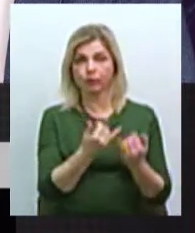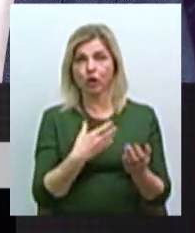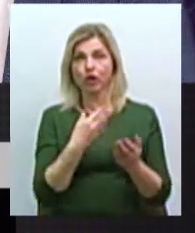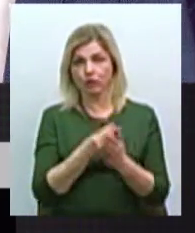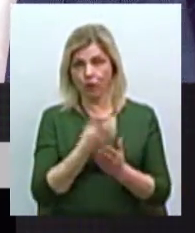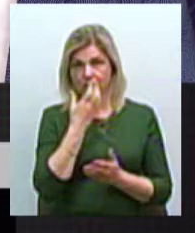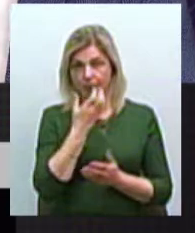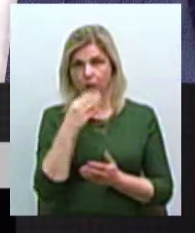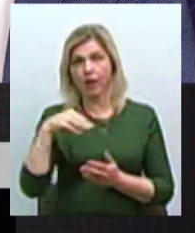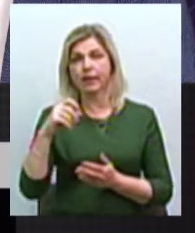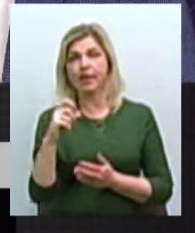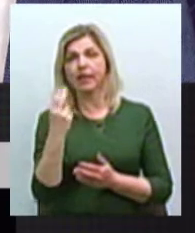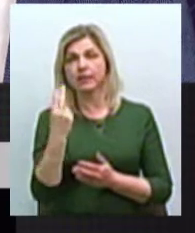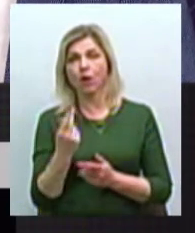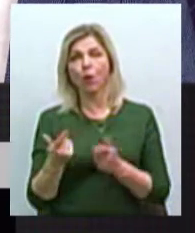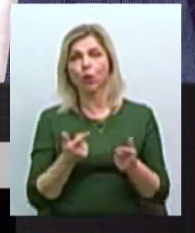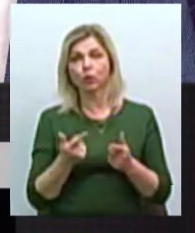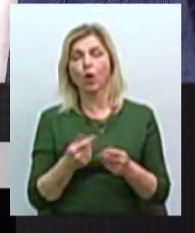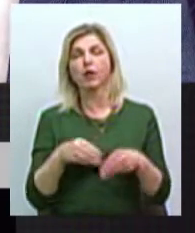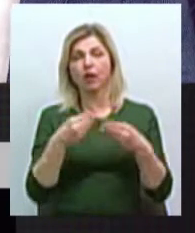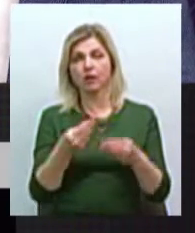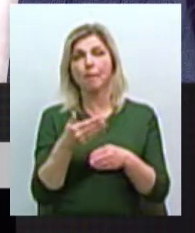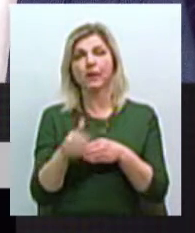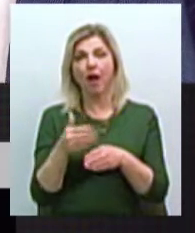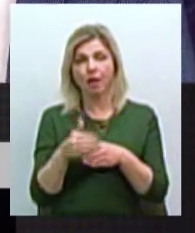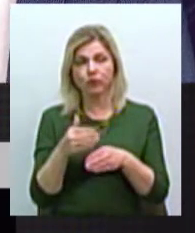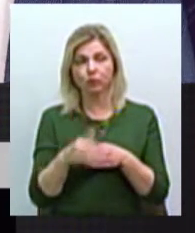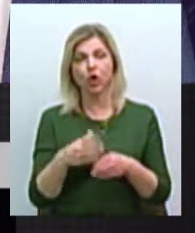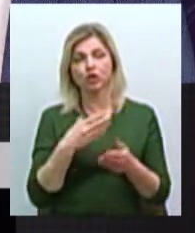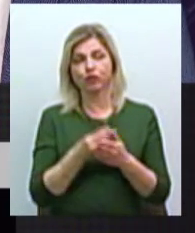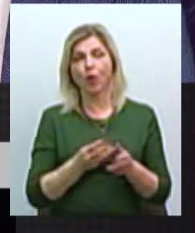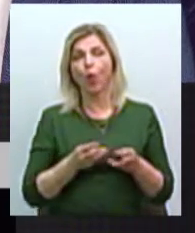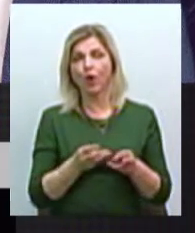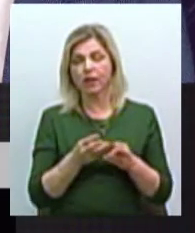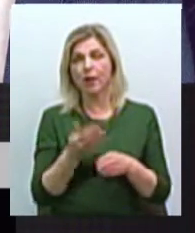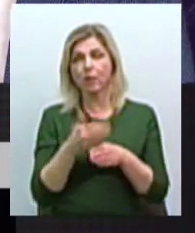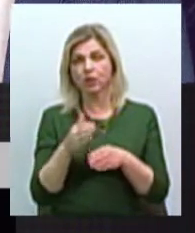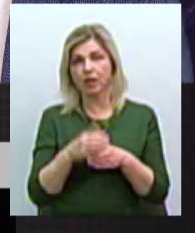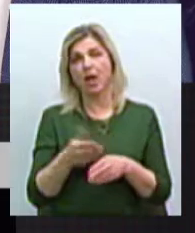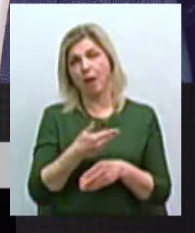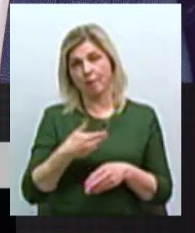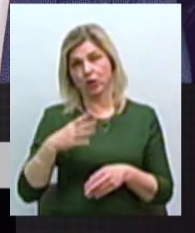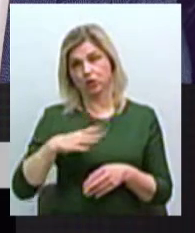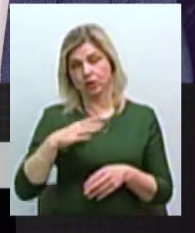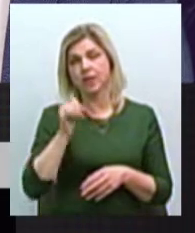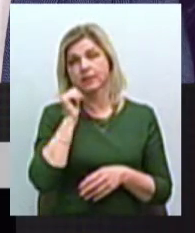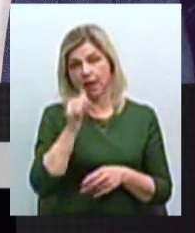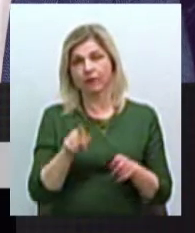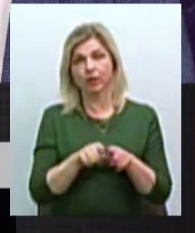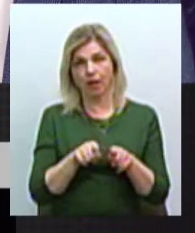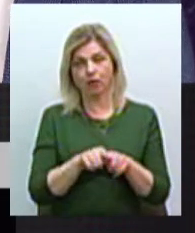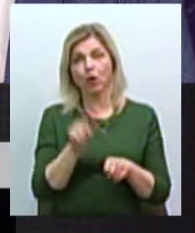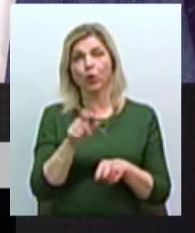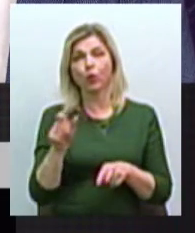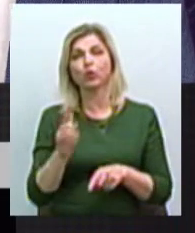мережі, ТЕЦ готується запускати плавно, розганяє свої котли, і ми очікуємо, що завтра також абоненти